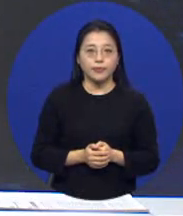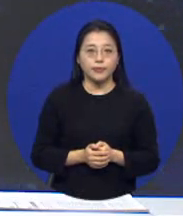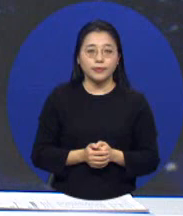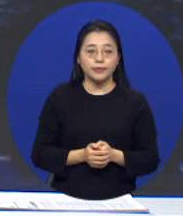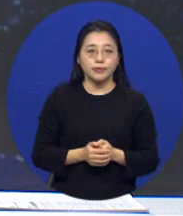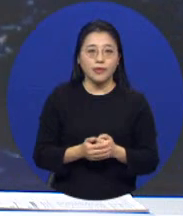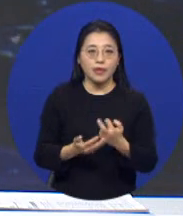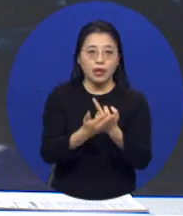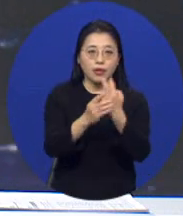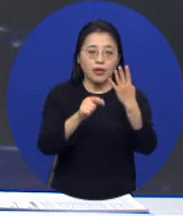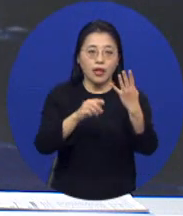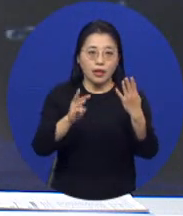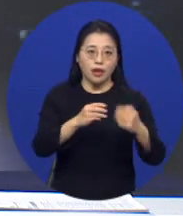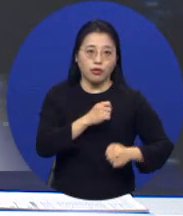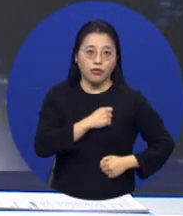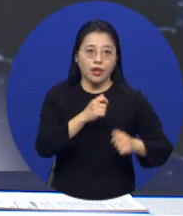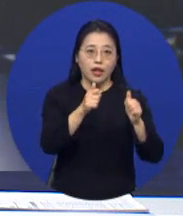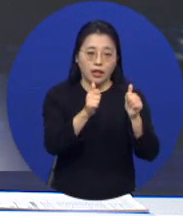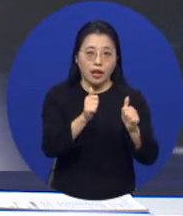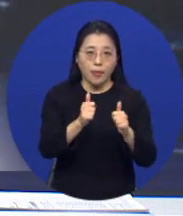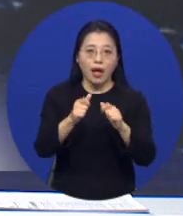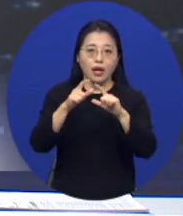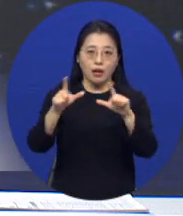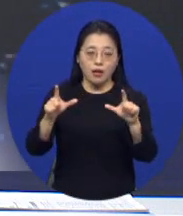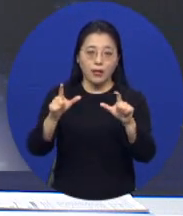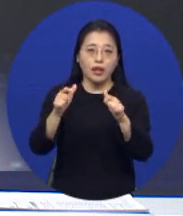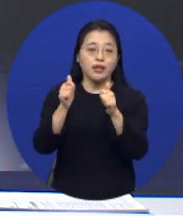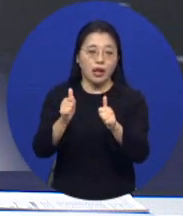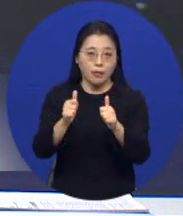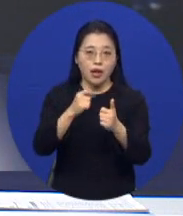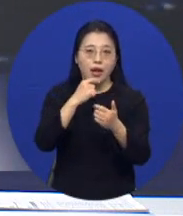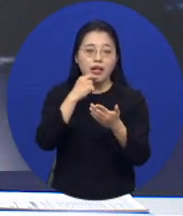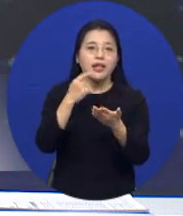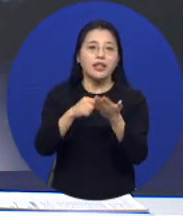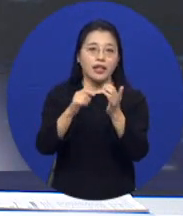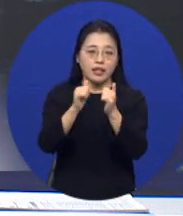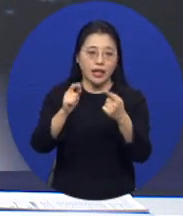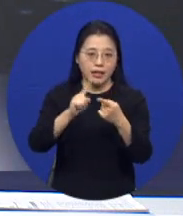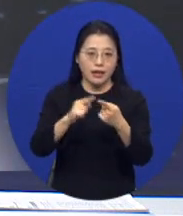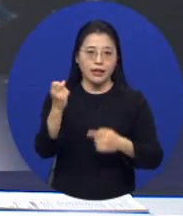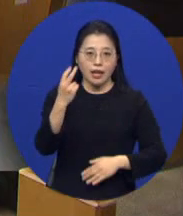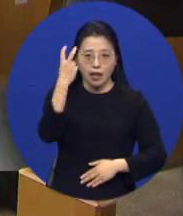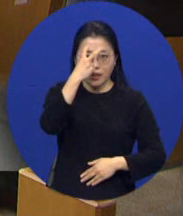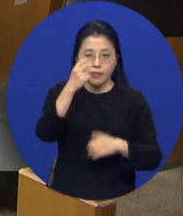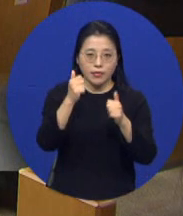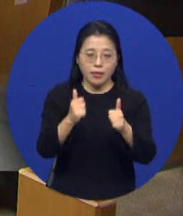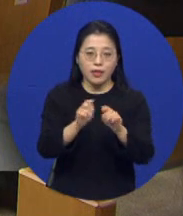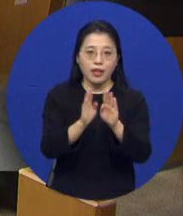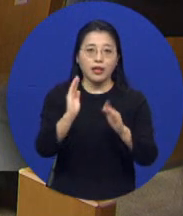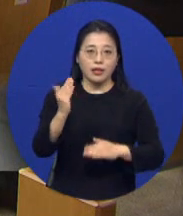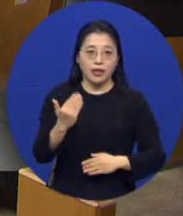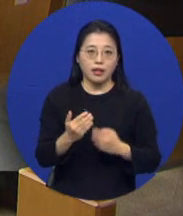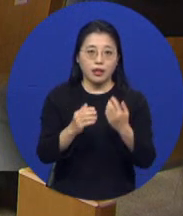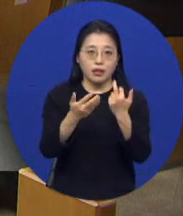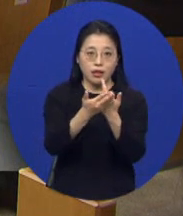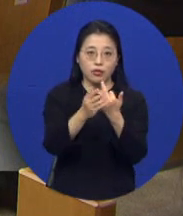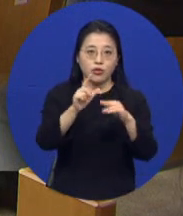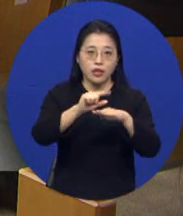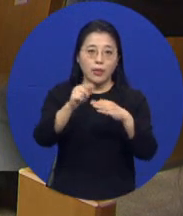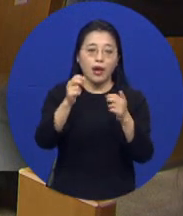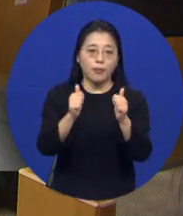제주 4.3군사재판과 일반재판 희생자들에 대한 재심재판이 재개됩니다 제주지방법원에 따르면